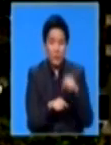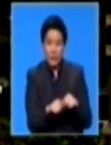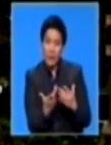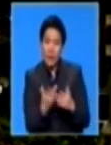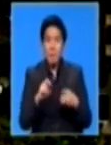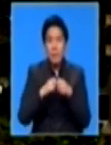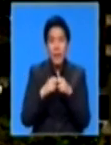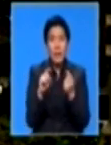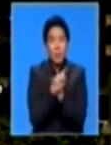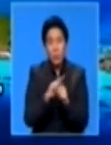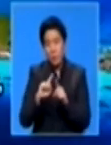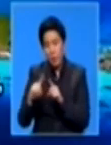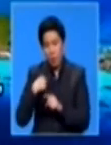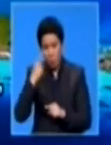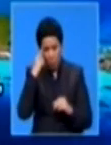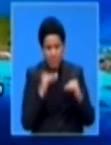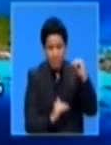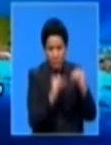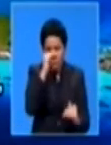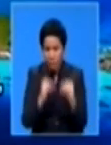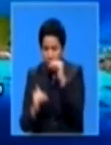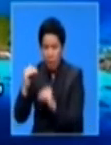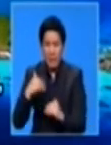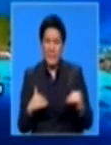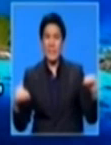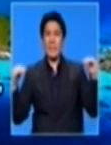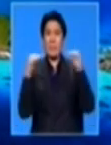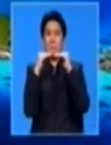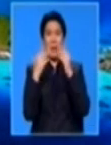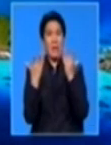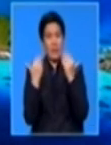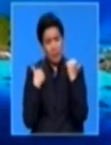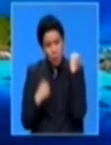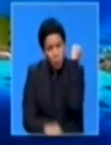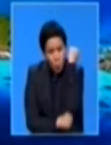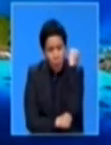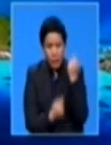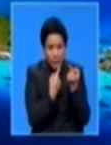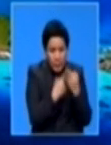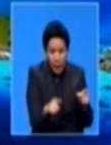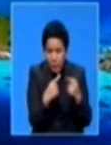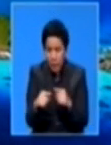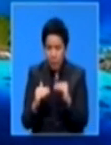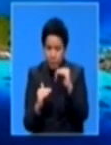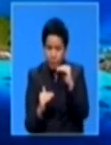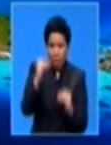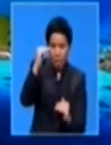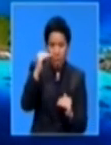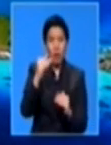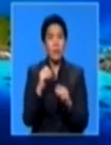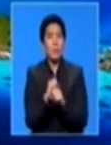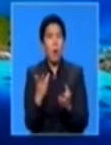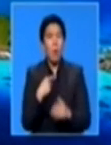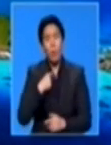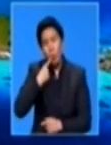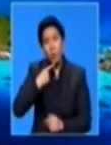กคนต้องเข้าใจนะครับอะไรคือความเหลื่อมล้ำอะไรคือความเป็นธรรมอะไรคือความยากจนอะไรคือความแตกต่างช่องว่างอะไรเหล่านี้พูดกันมาเย